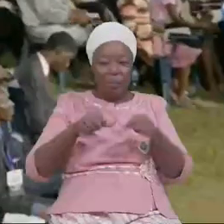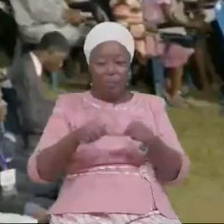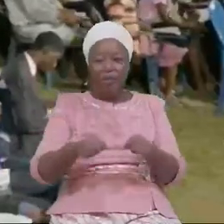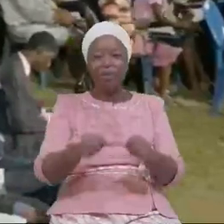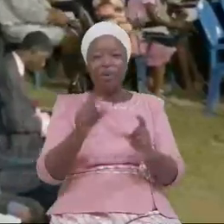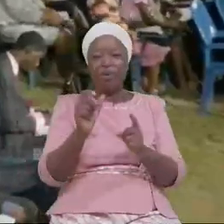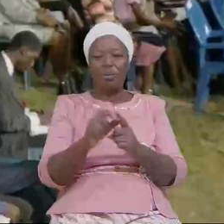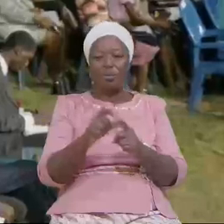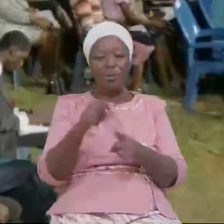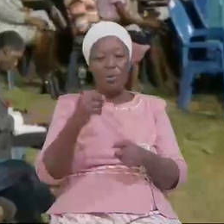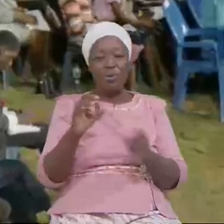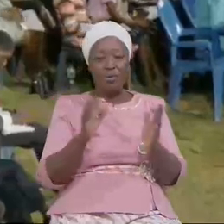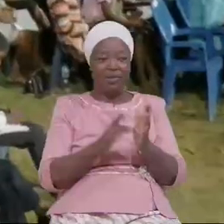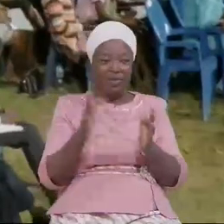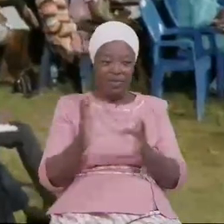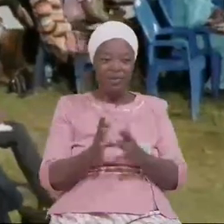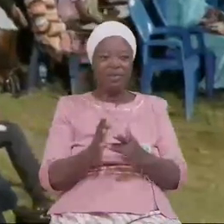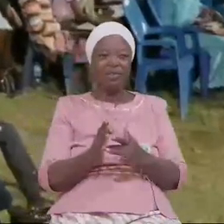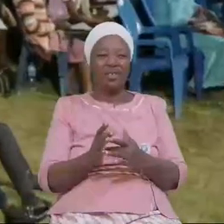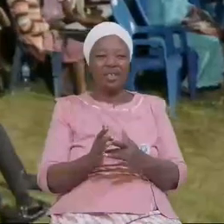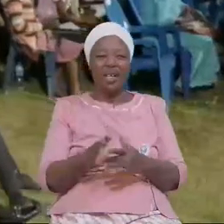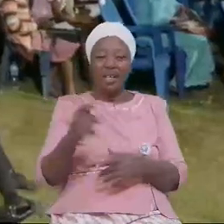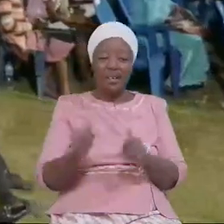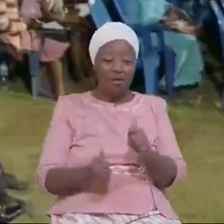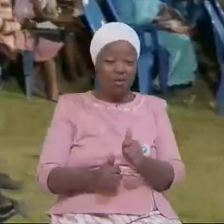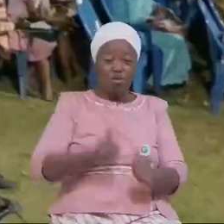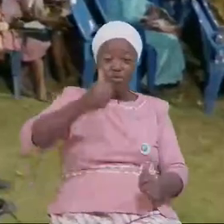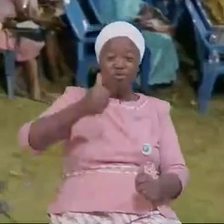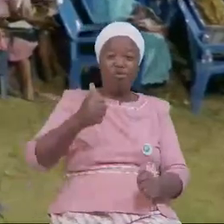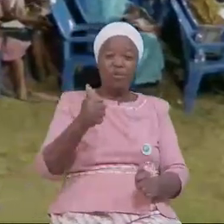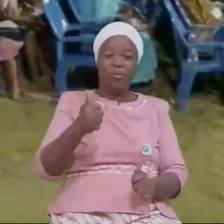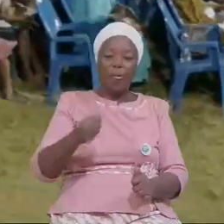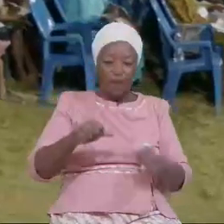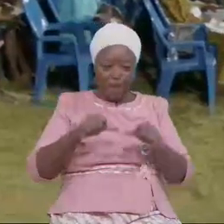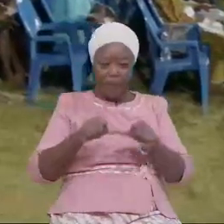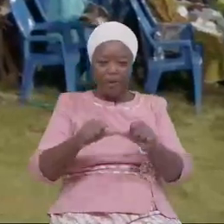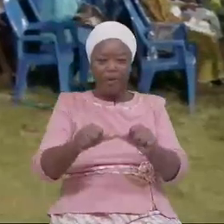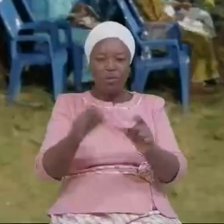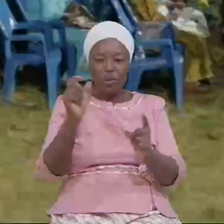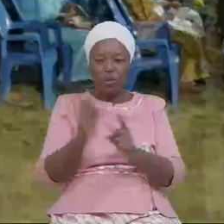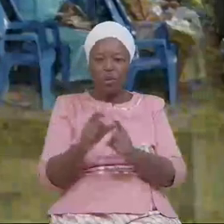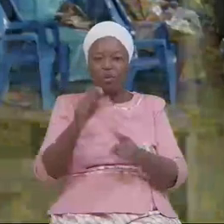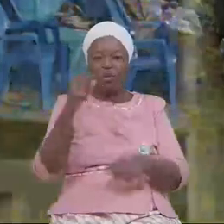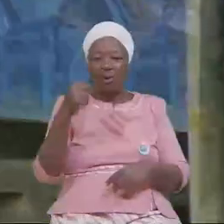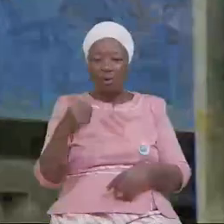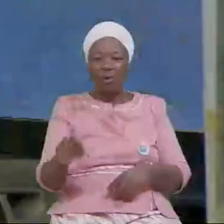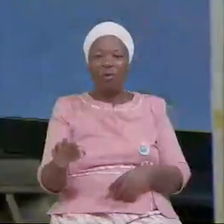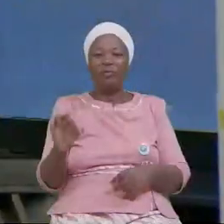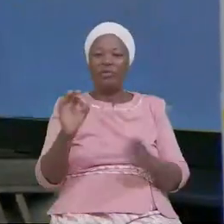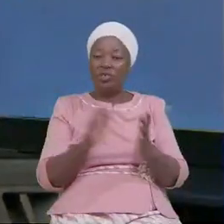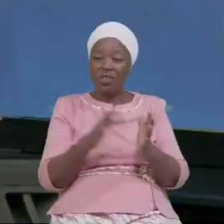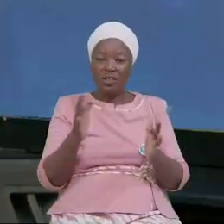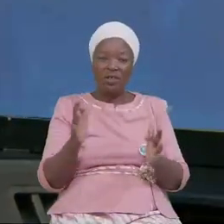souveraine de Jésus. La souverain, La parole perpétuelle,